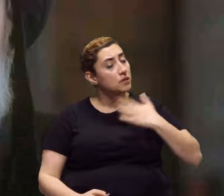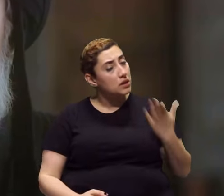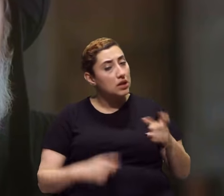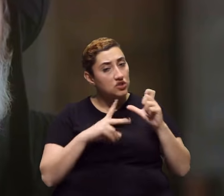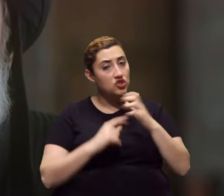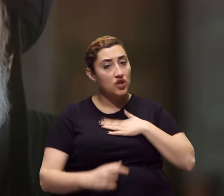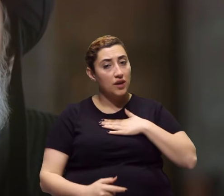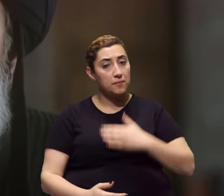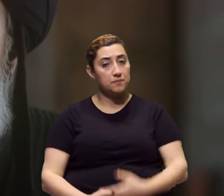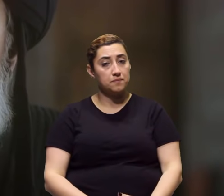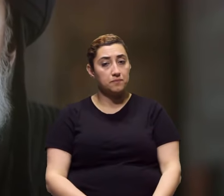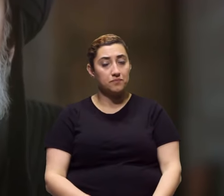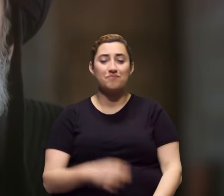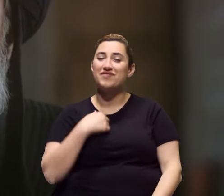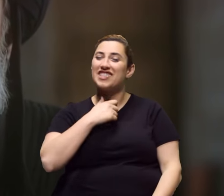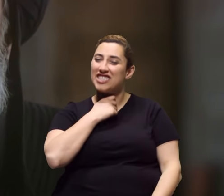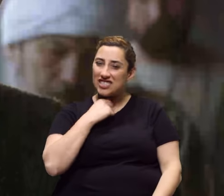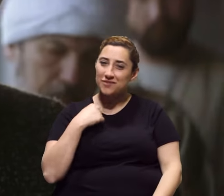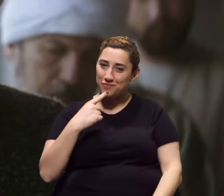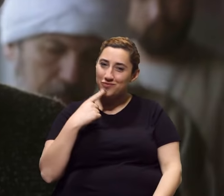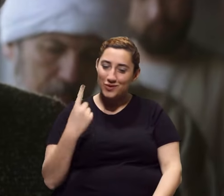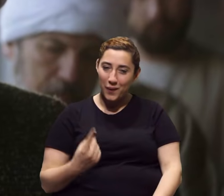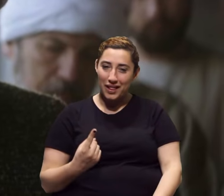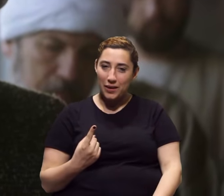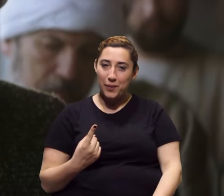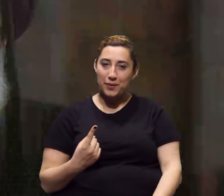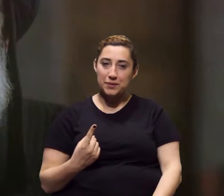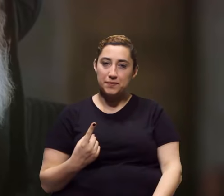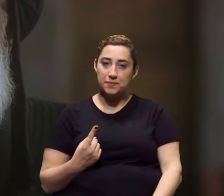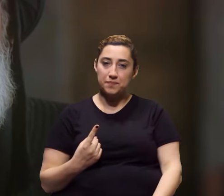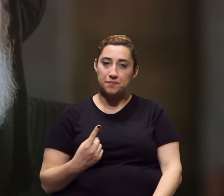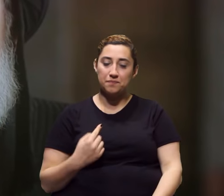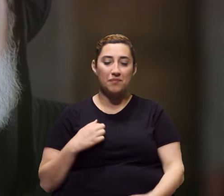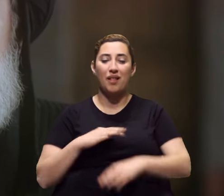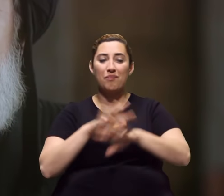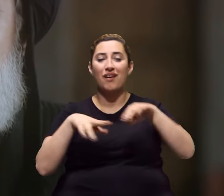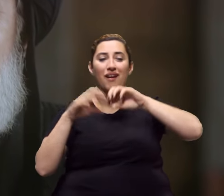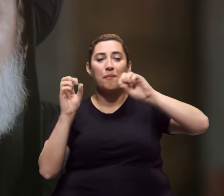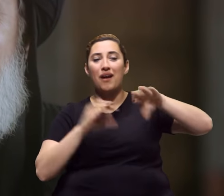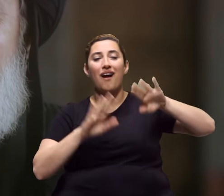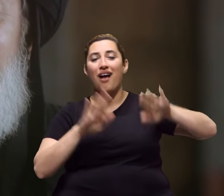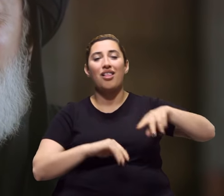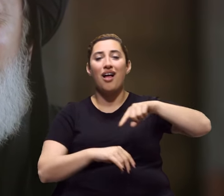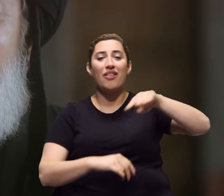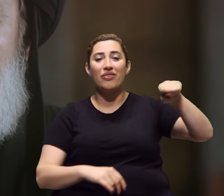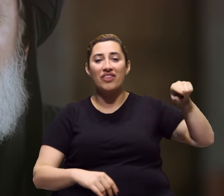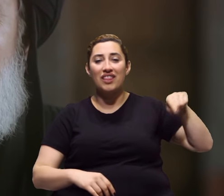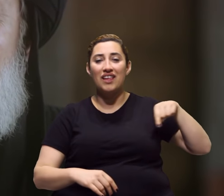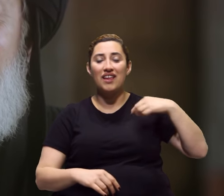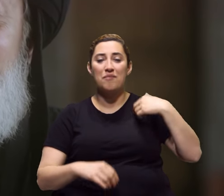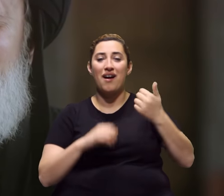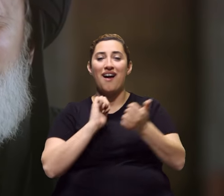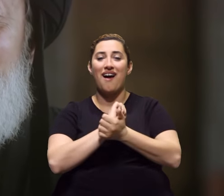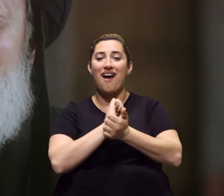şey. Rica buyuralım. Geride bıraktıklarımız,